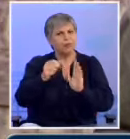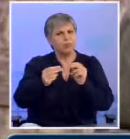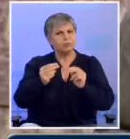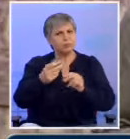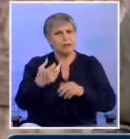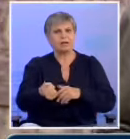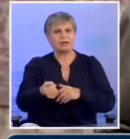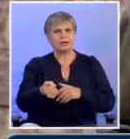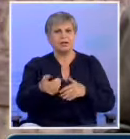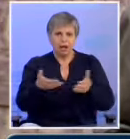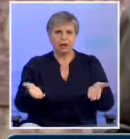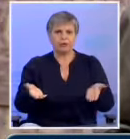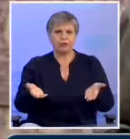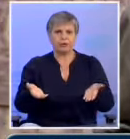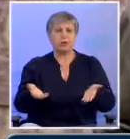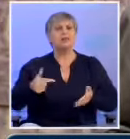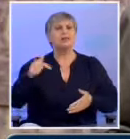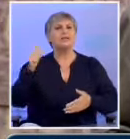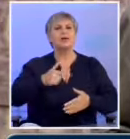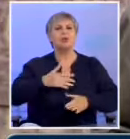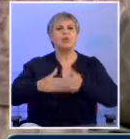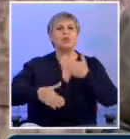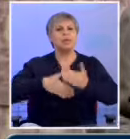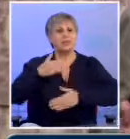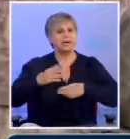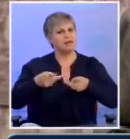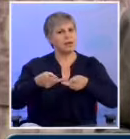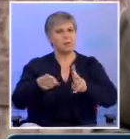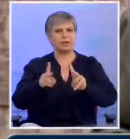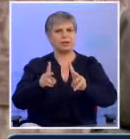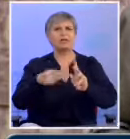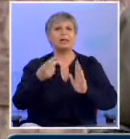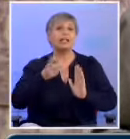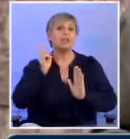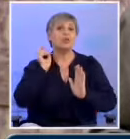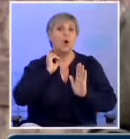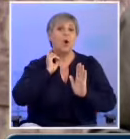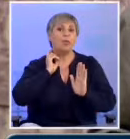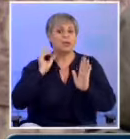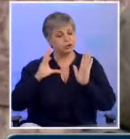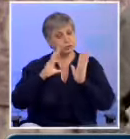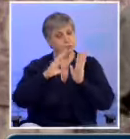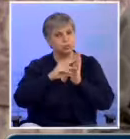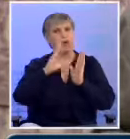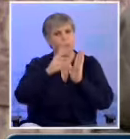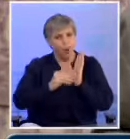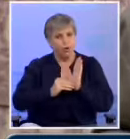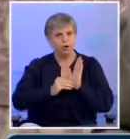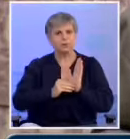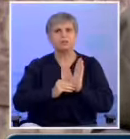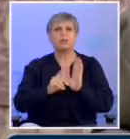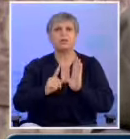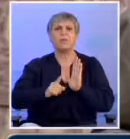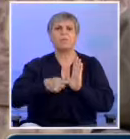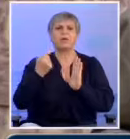οποία επιβάλλει να ψηφίσονται οι κώδικες με ένα άρθρο, αποδέχεται ότι μπορούμε και πρέπει να ψηφίζουμε